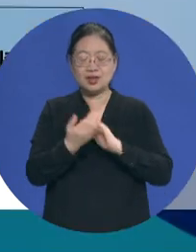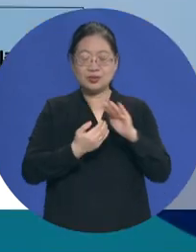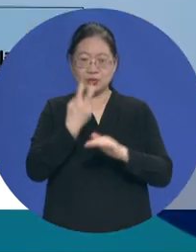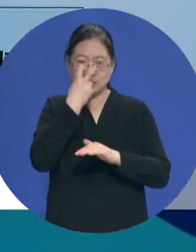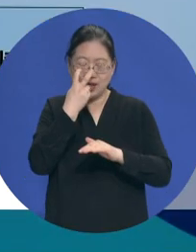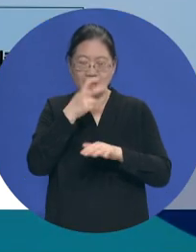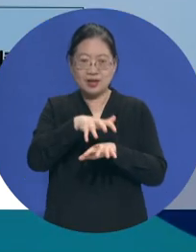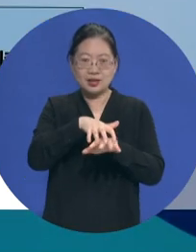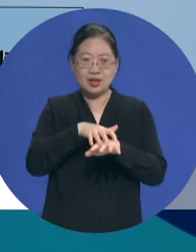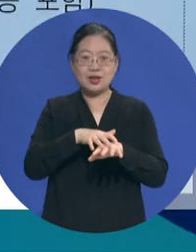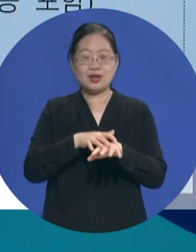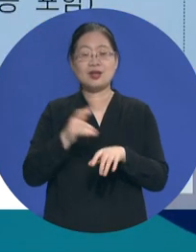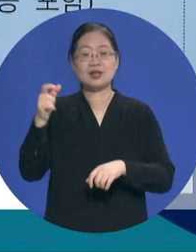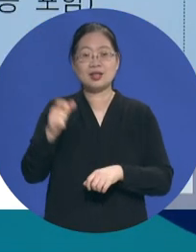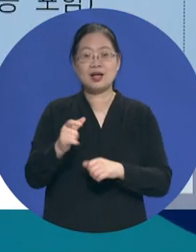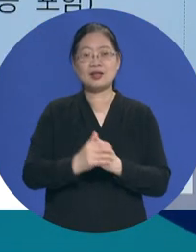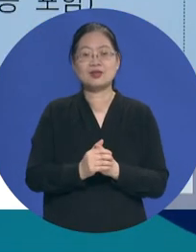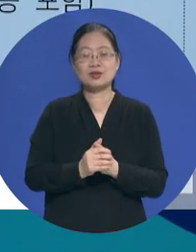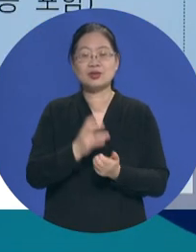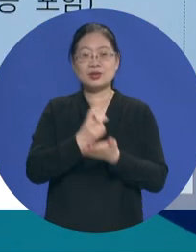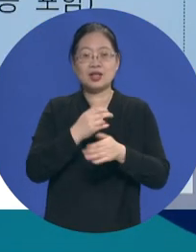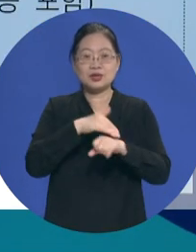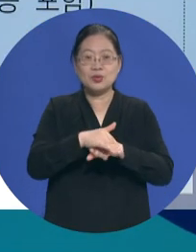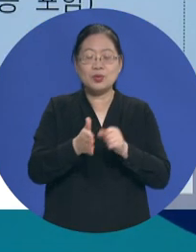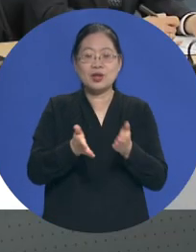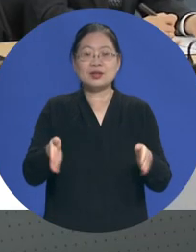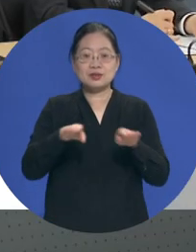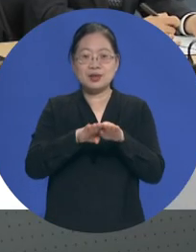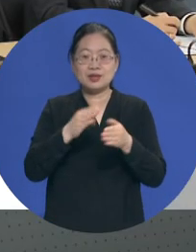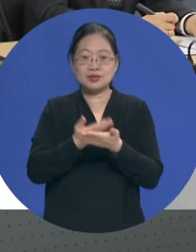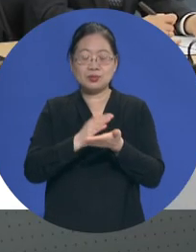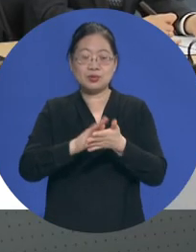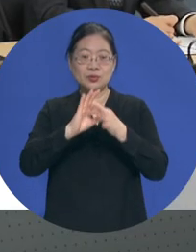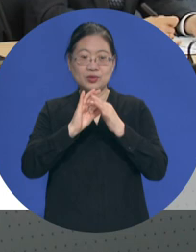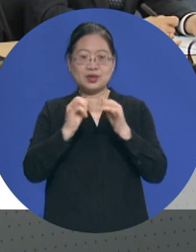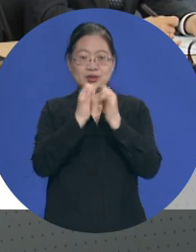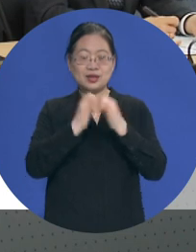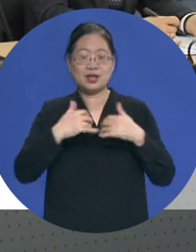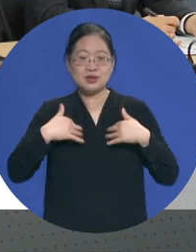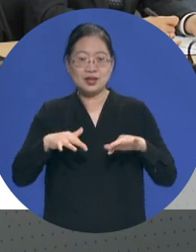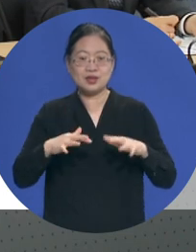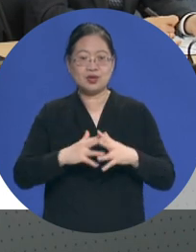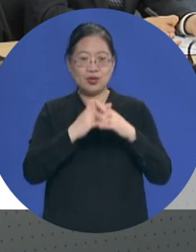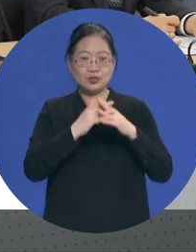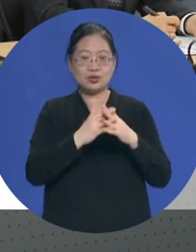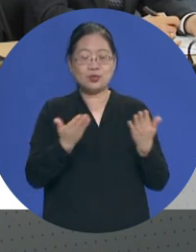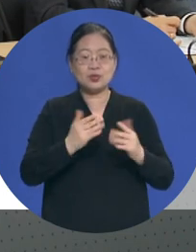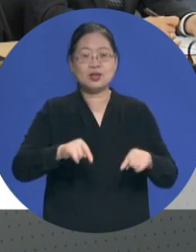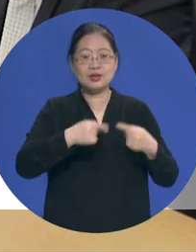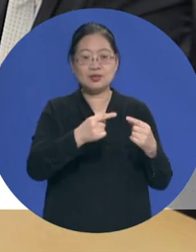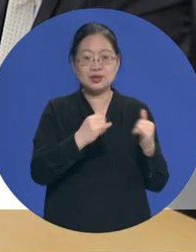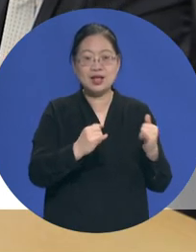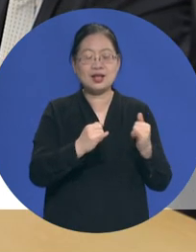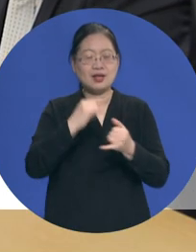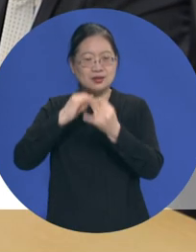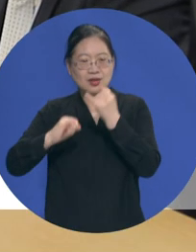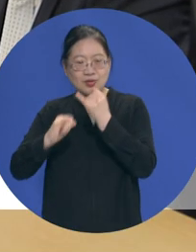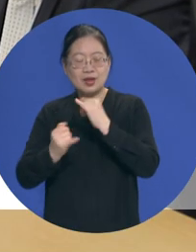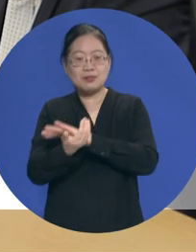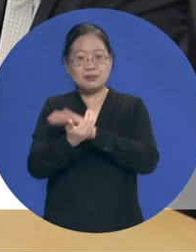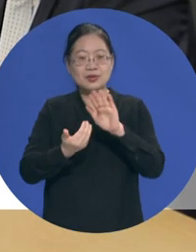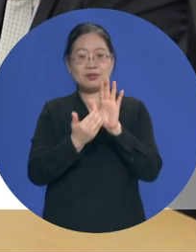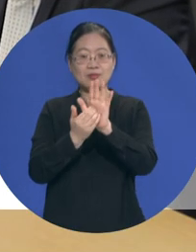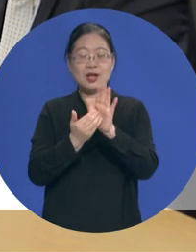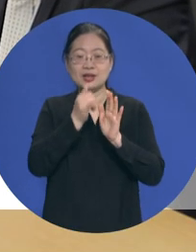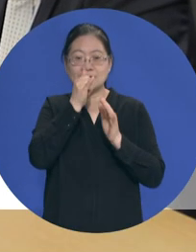확립, 시군협력을 통한 제도, 기반, 시설 정비 등으로 사회적 약자인 건설공사 참여자의 임금체불을 미연에 방지할